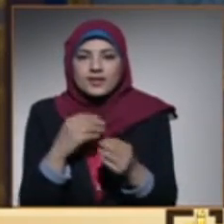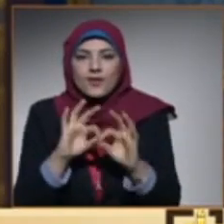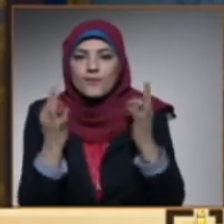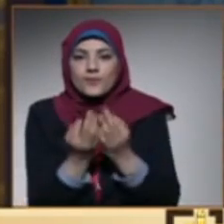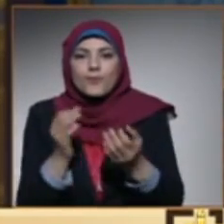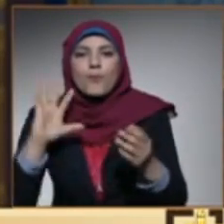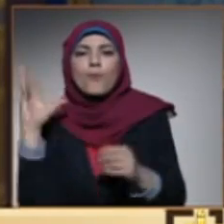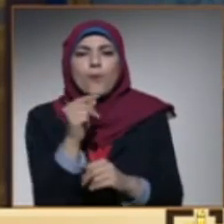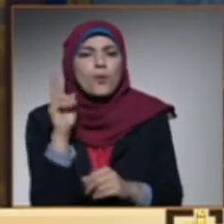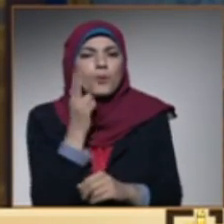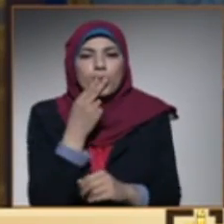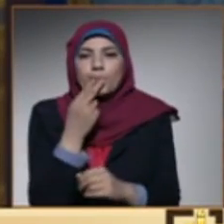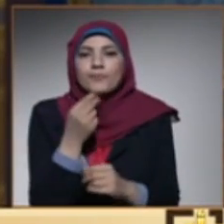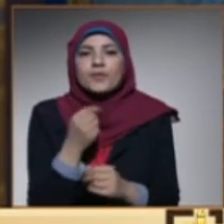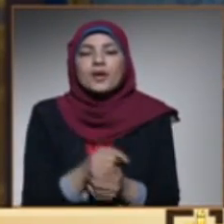كله صم.